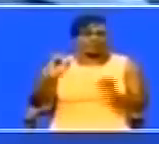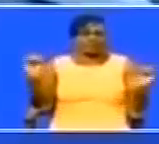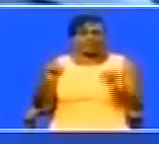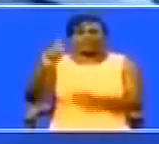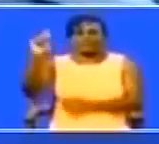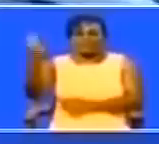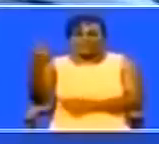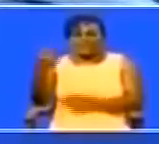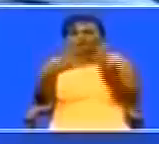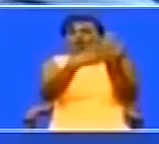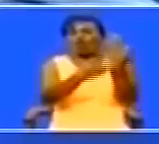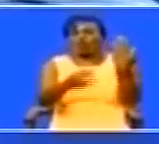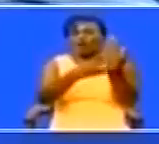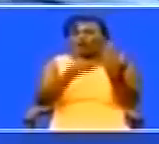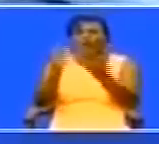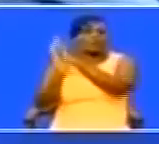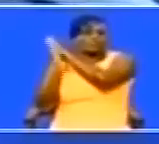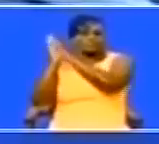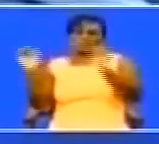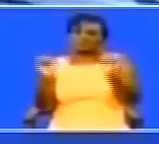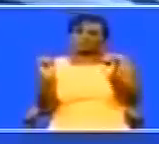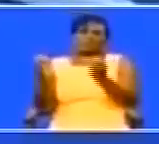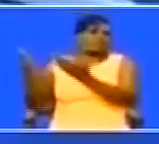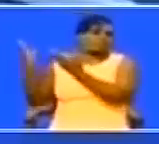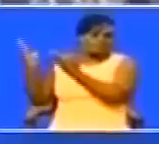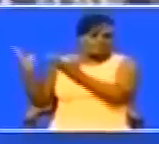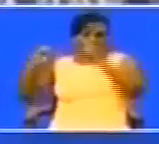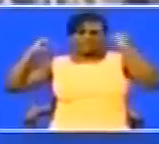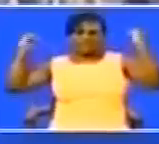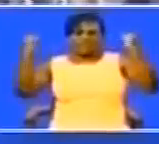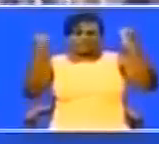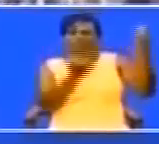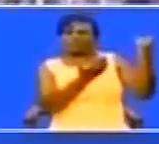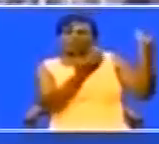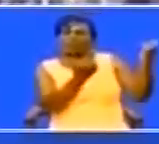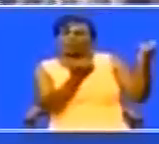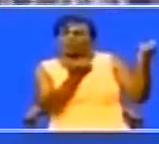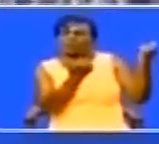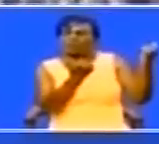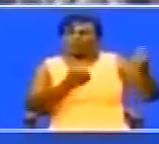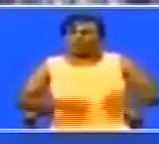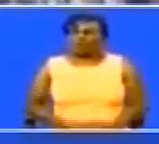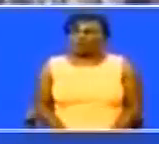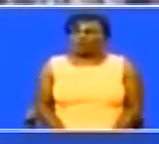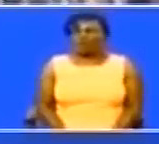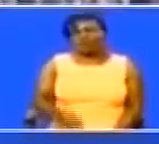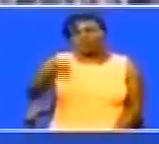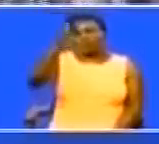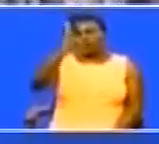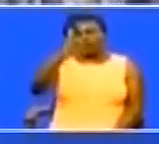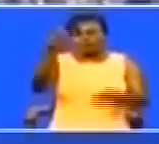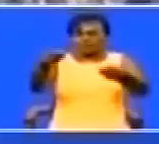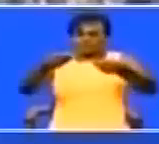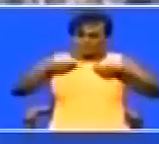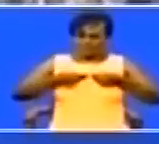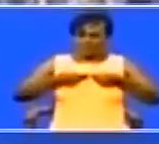the Kenya imitation of the Jamaican dread. This is a hero's hope. Ndiyo ni maumau, lakini ilikuwa ya Mungu, ni Mungu